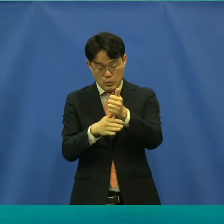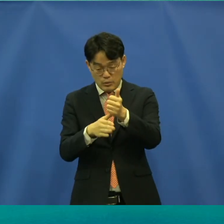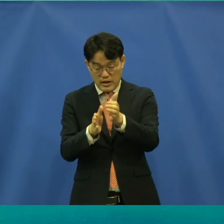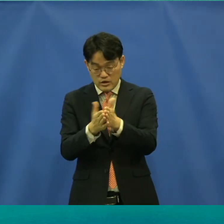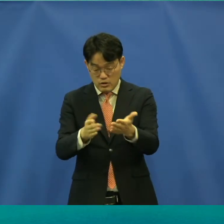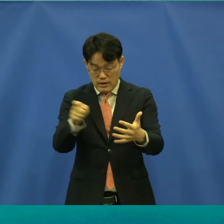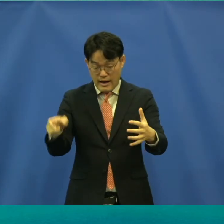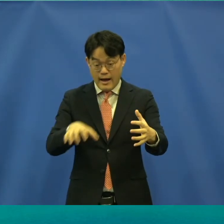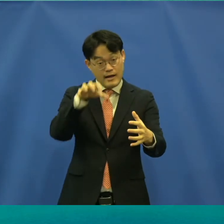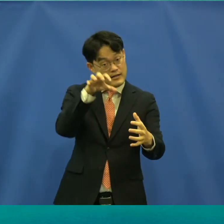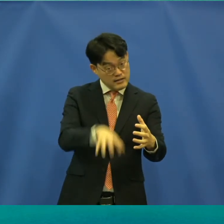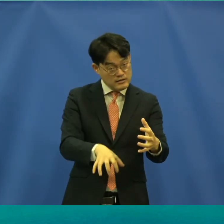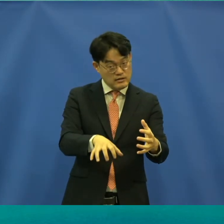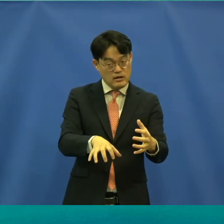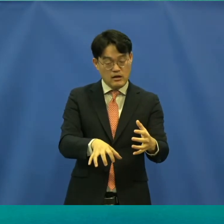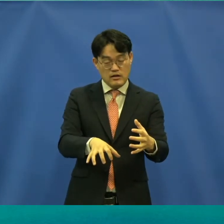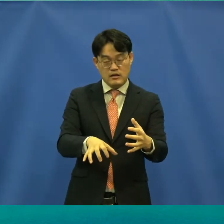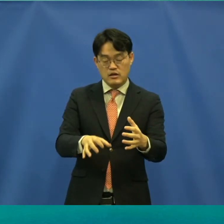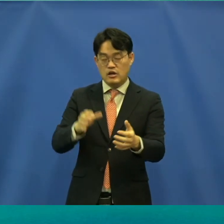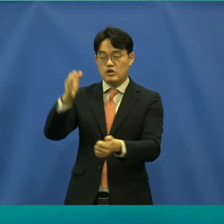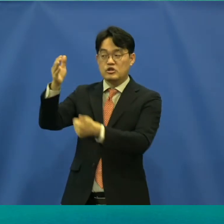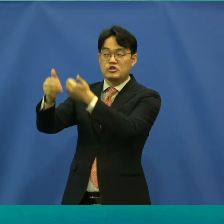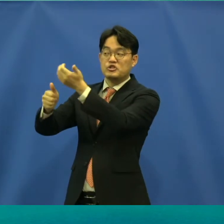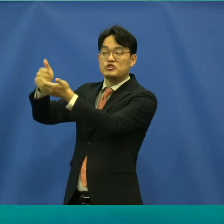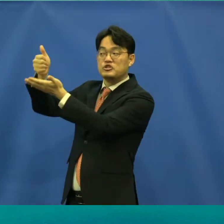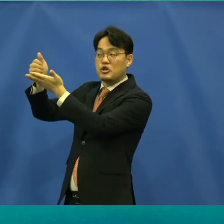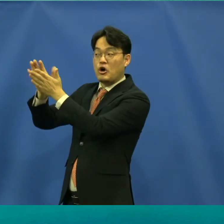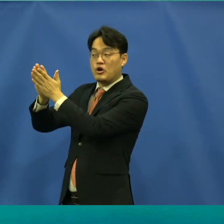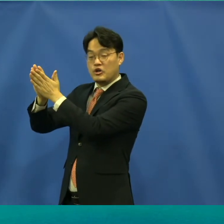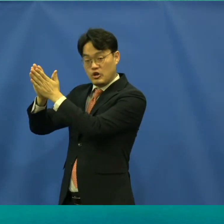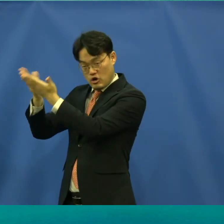강력하게 드러나고 있습니다. 염려하지 마십시오.